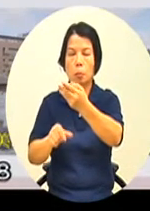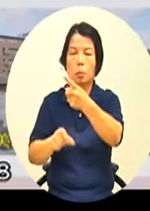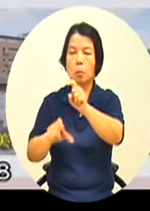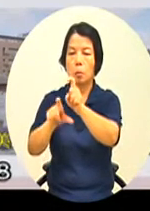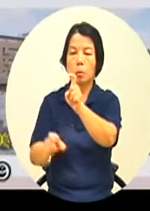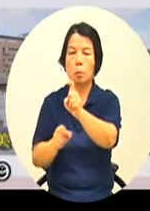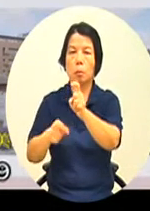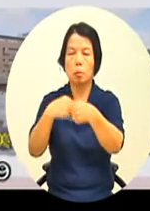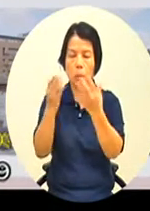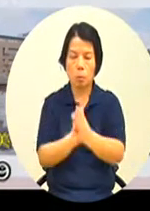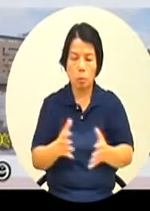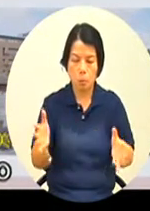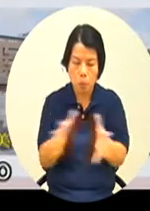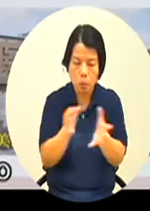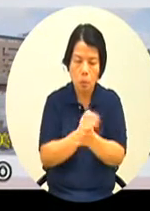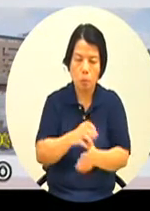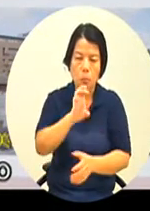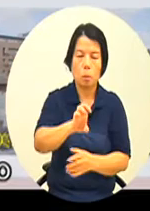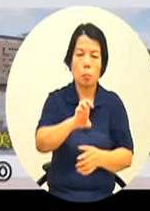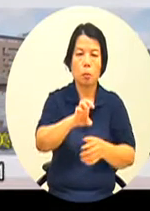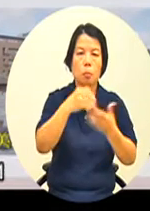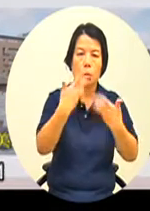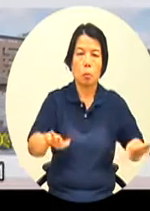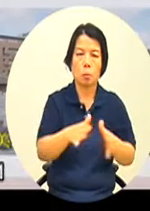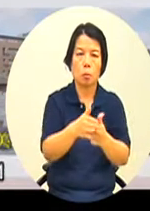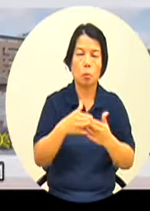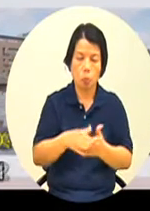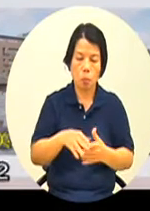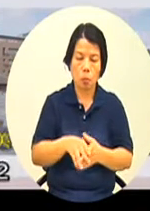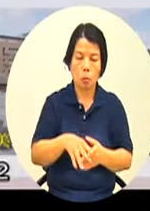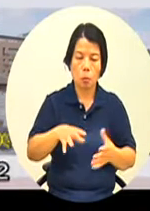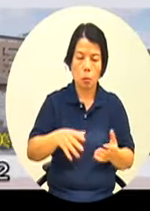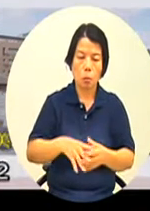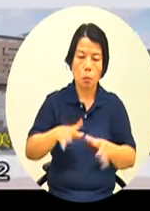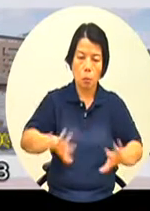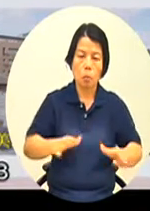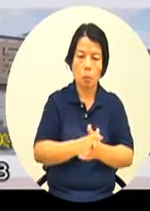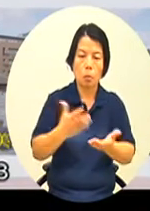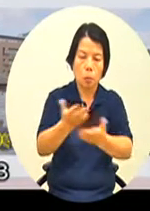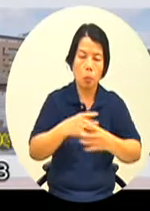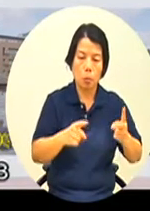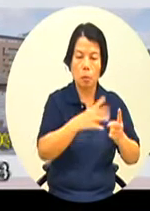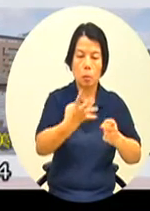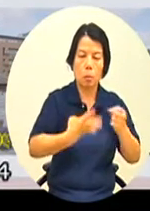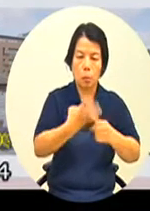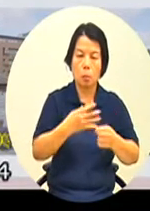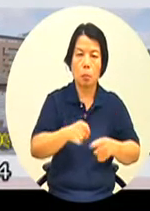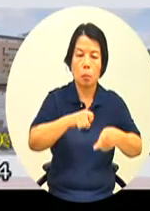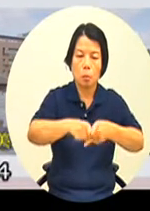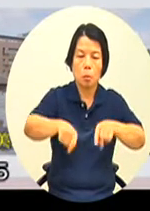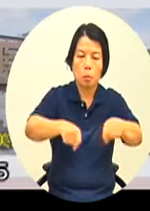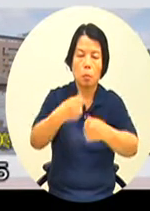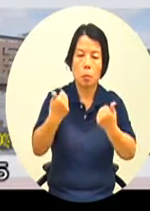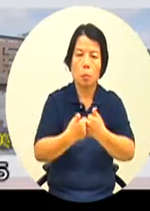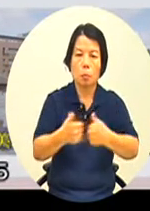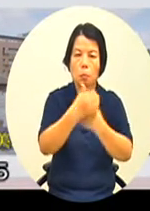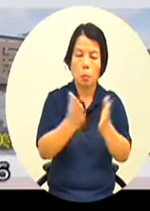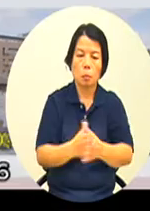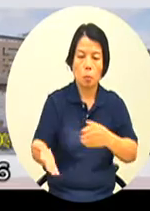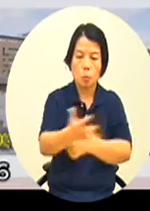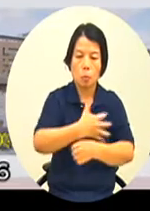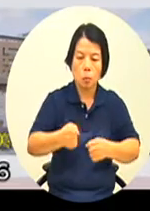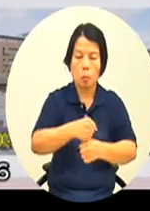96件，我们的办理绩效良好。104年度我们接受工程会考核，获得全国第一